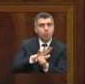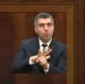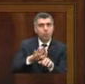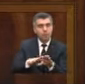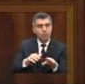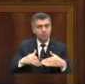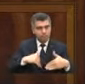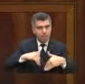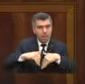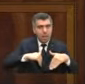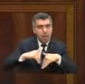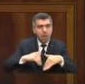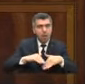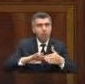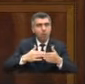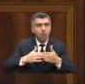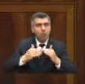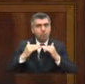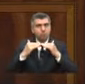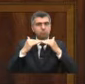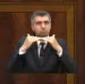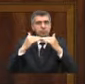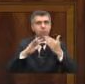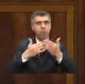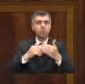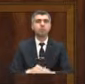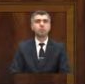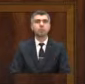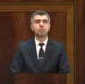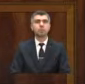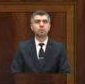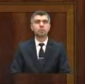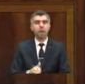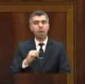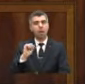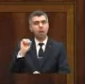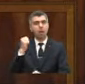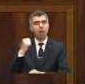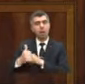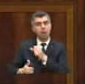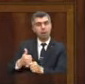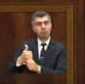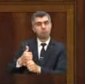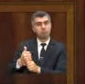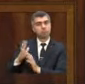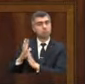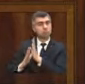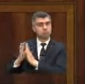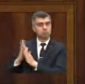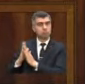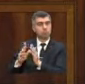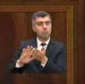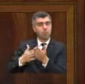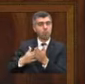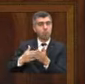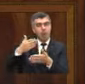التحتية والأساسية واللوجستيكية. فقد حرص خلال السنوات الماضية على توفير حاجيات